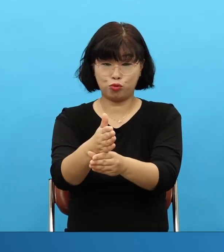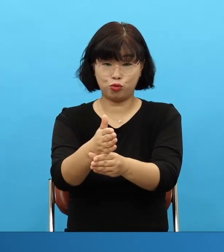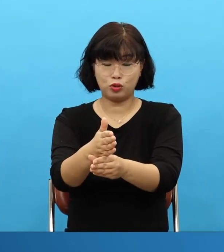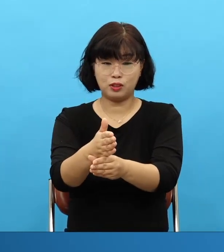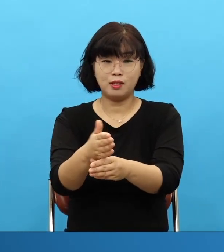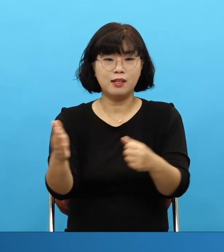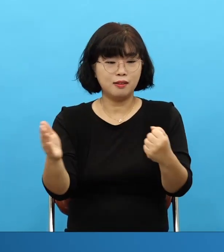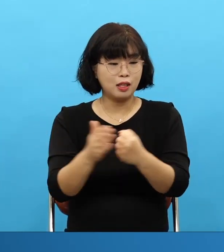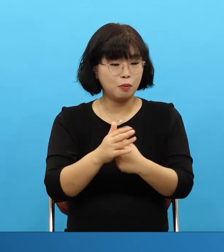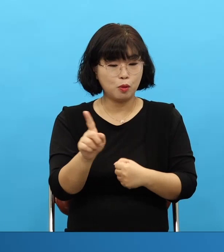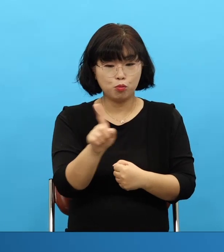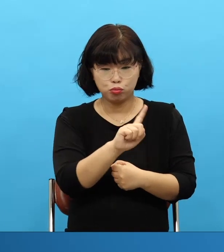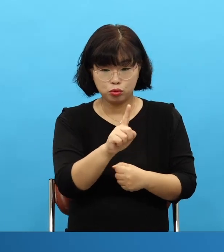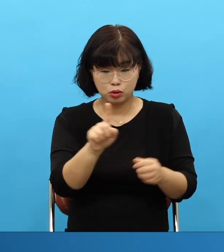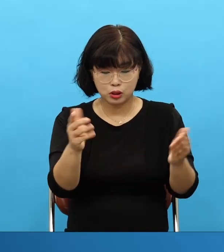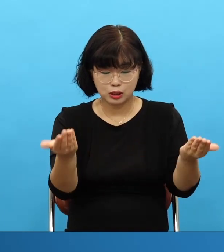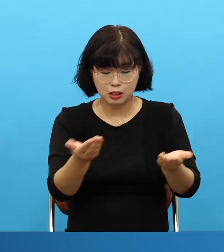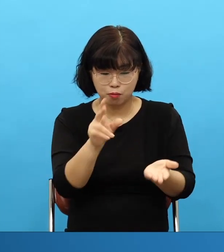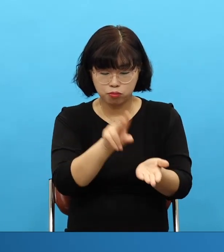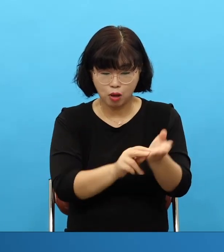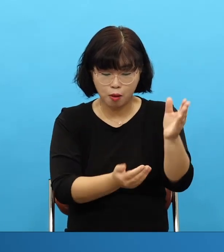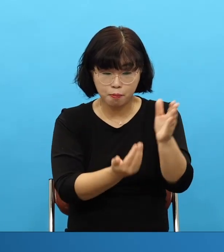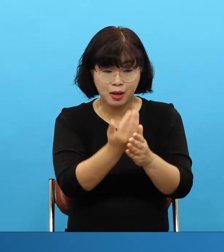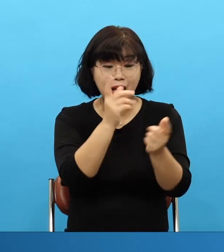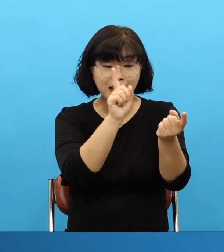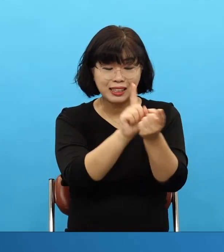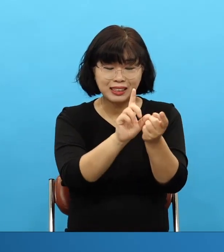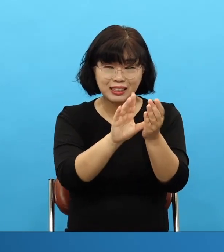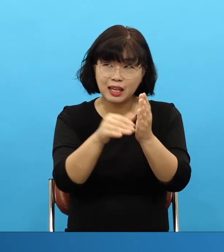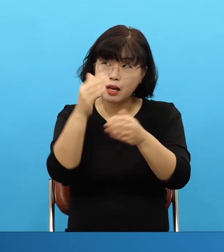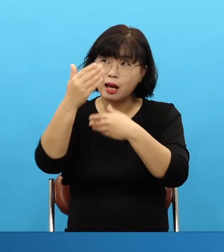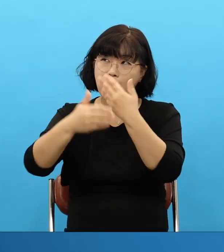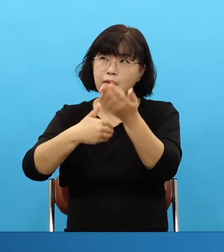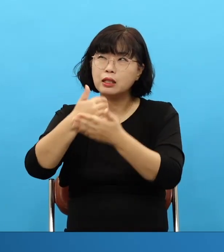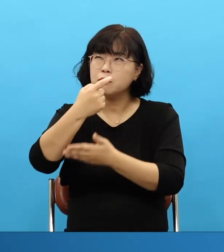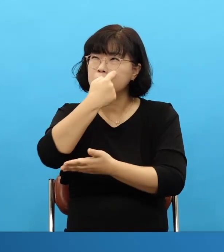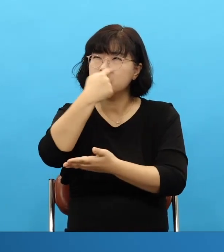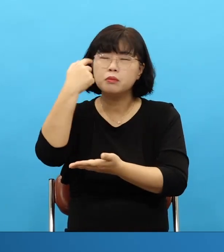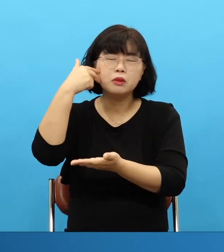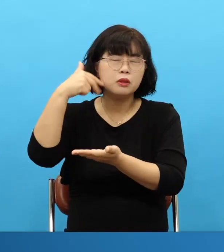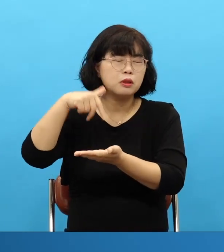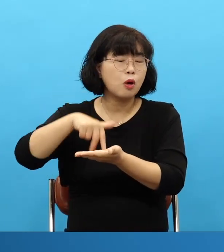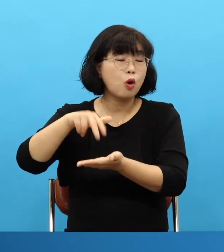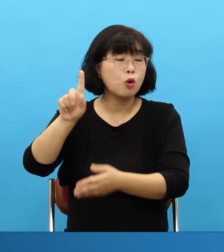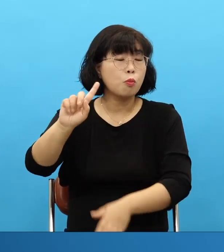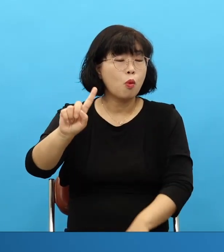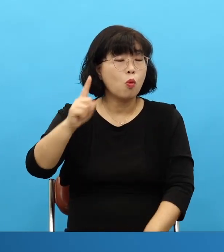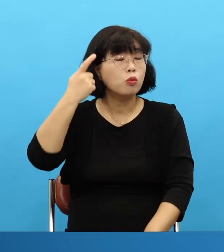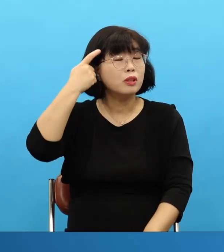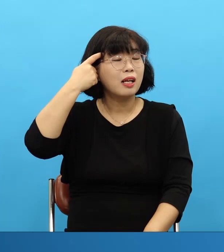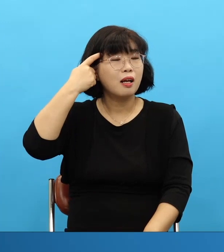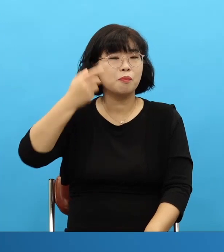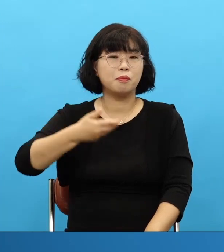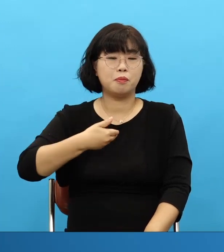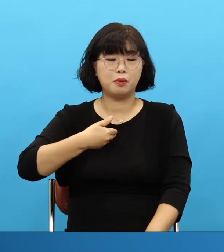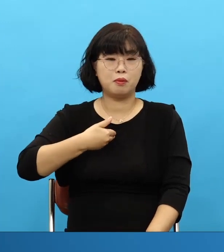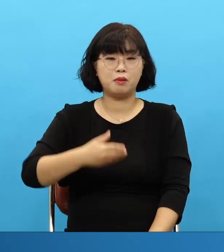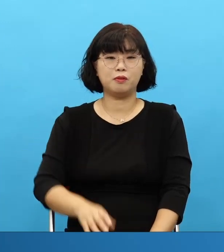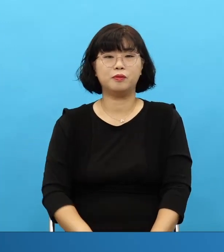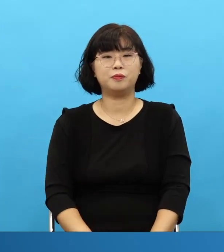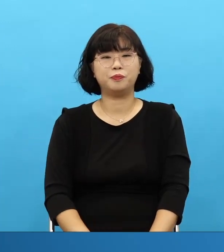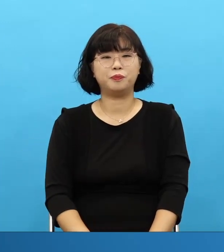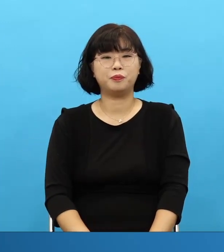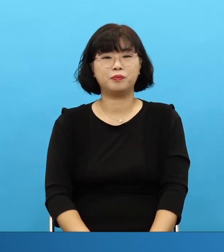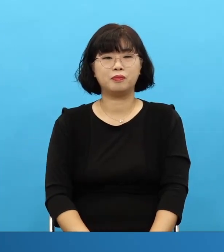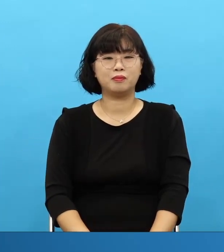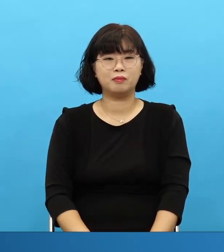든 여러분들은 하나님은 남은 생에 귀중하게 하나님 그것을 누리도록 축복하신단 말이에요. And those who are